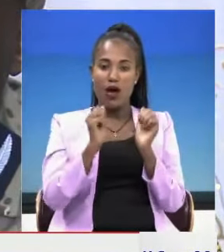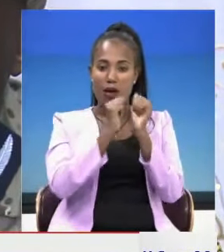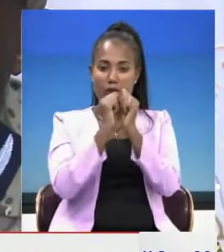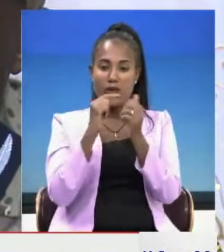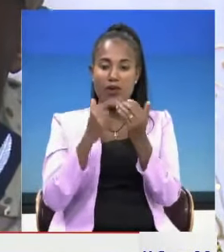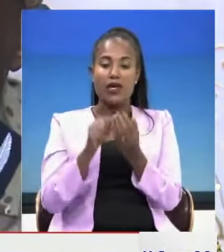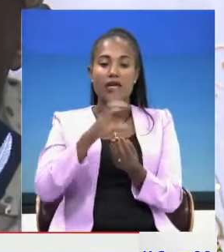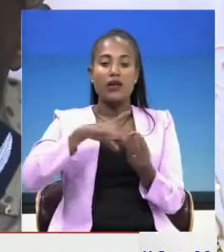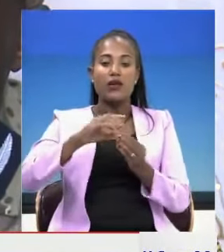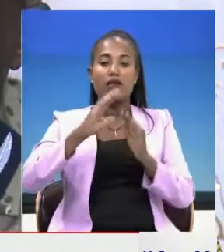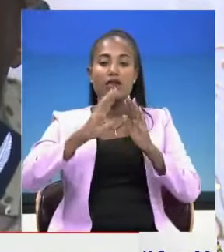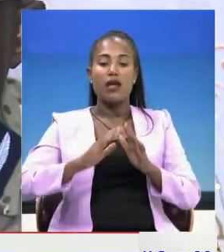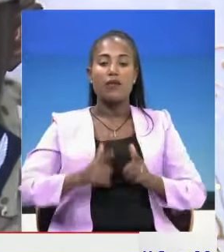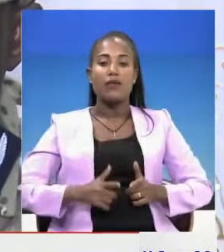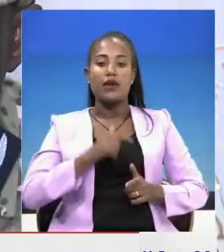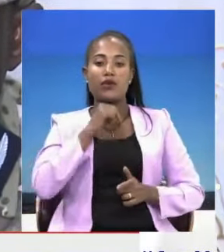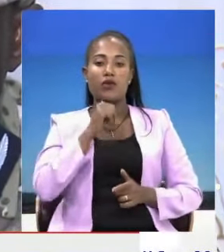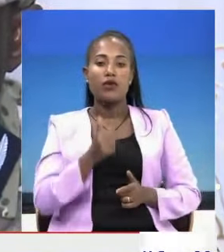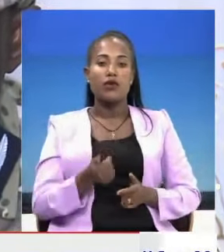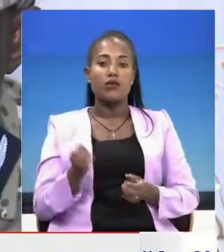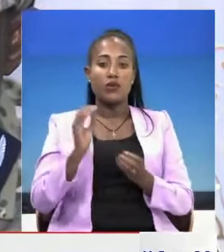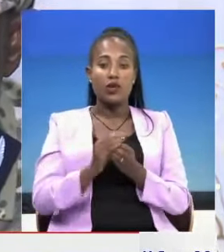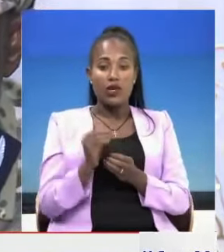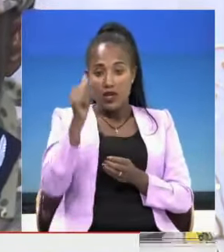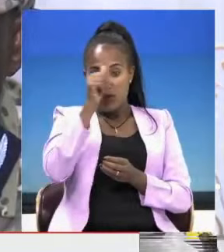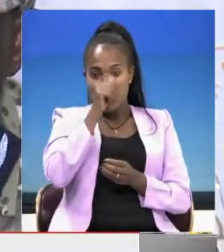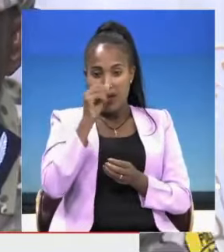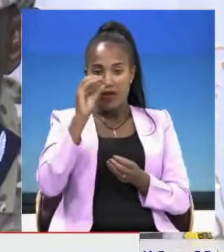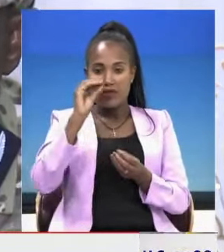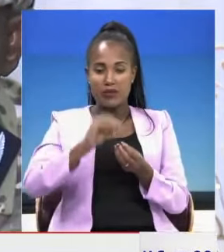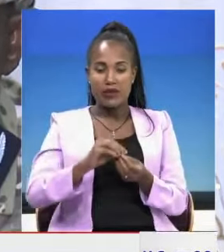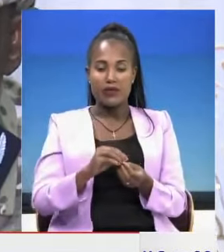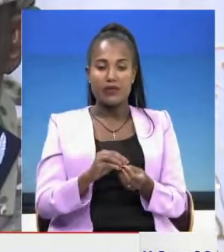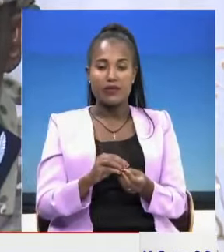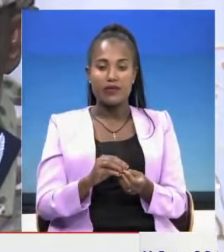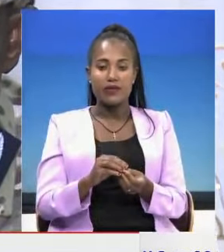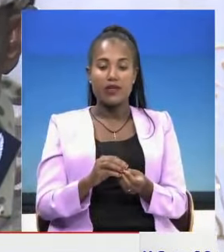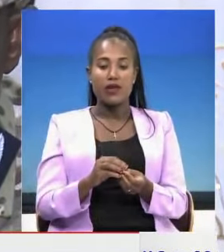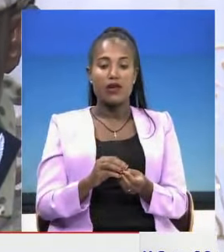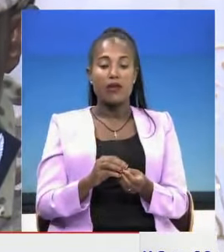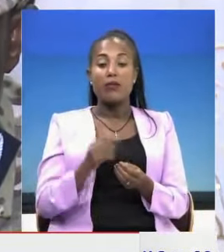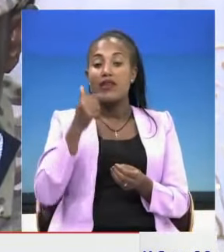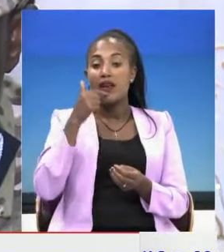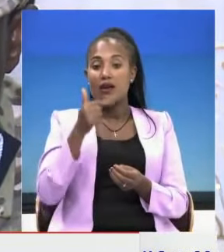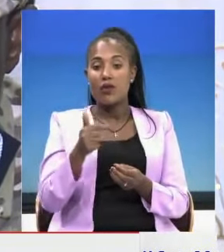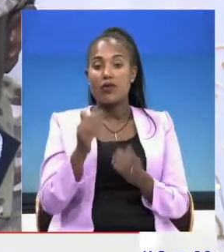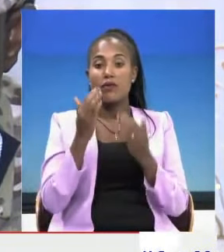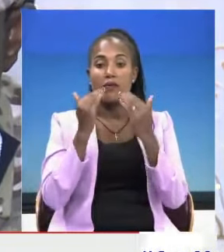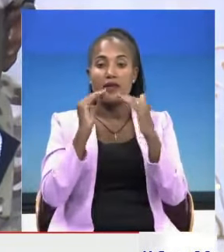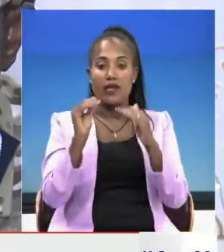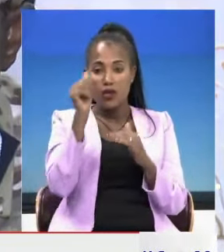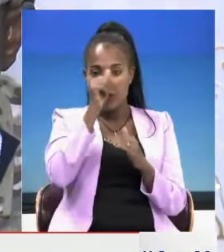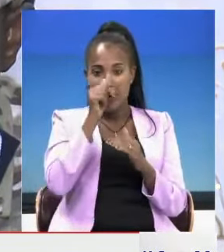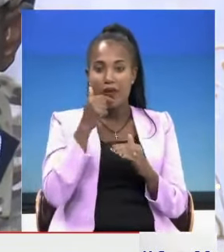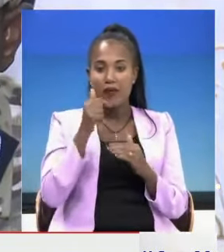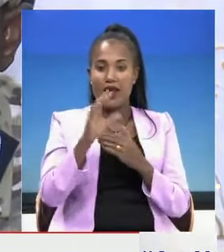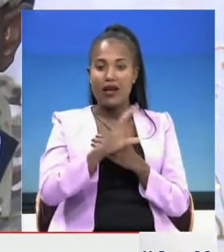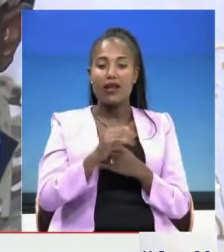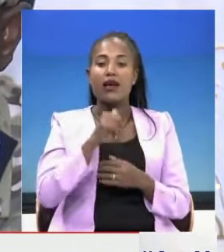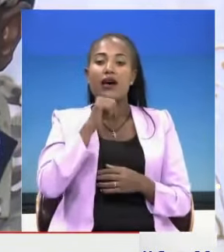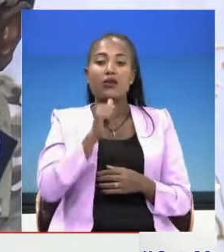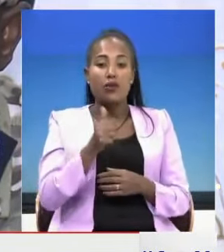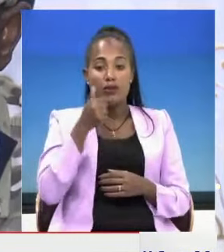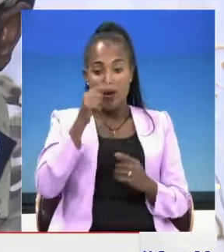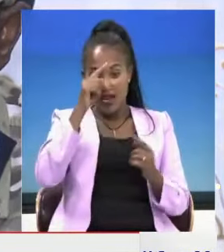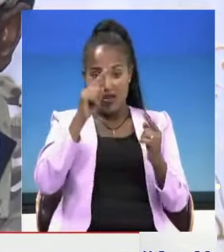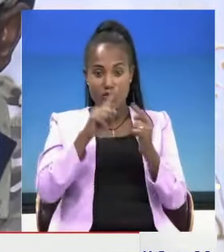ይሄ ክልል በሰላም እንዳይኖር አልፎ ተርፎ ኢትዮጵያን ጭምር ያው በፎከሩትና በተናገሩት መጠን ኢትዮጵያ የምትባል ሀገር አትኖርም ብሎ